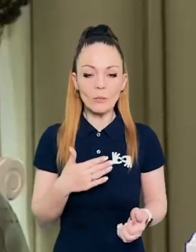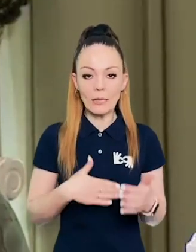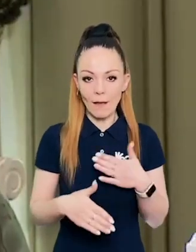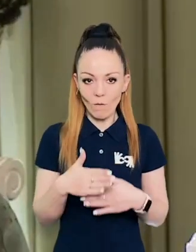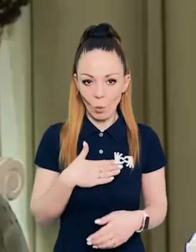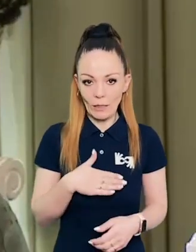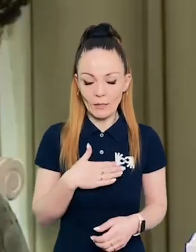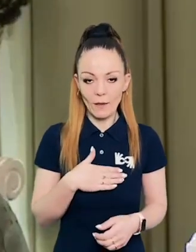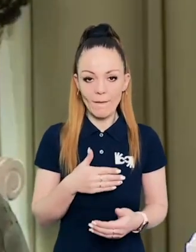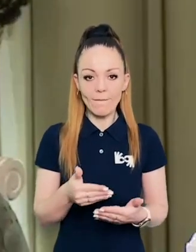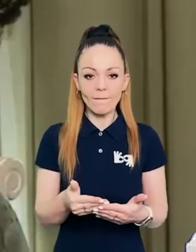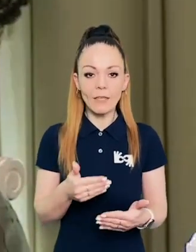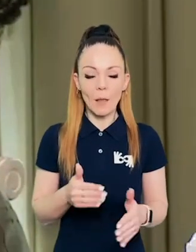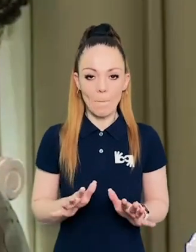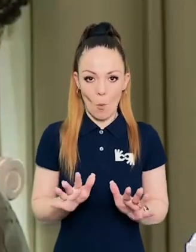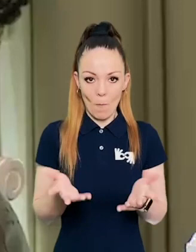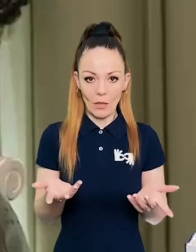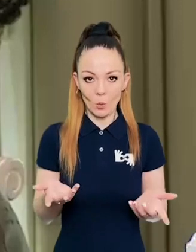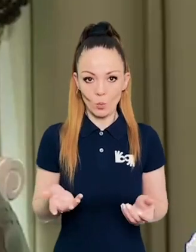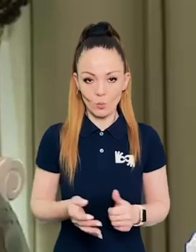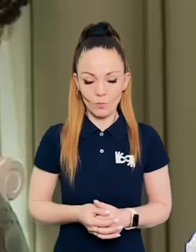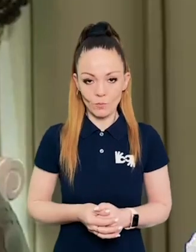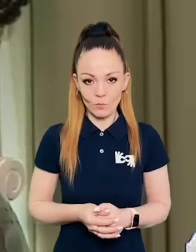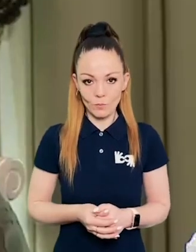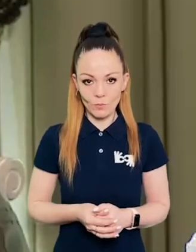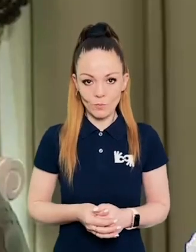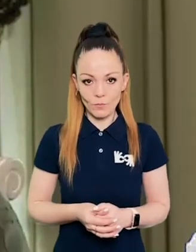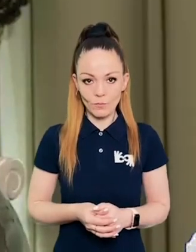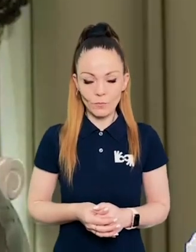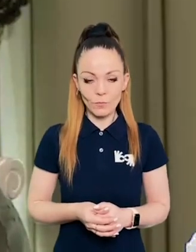отримую задоволення від моменту.